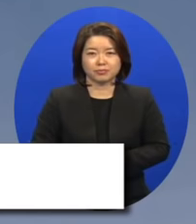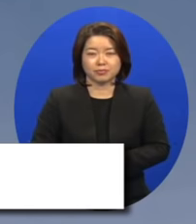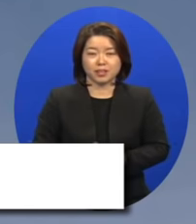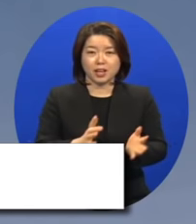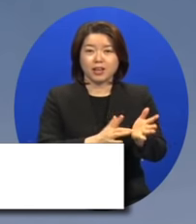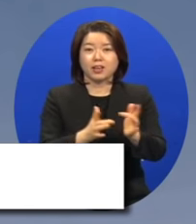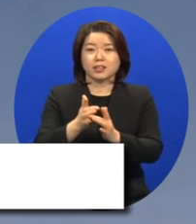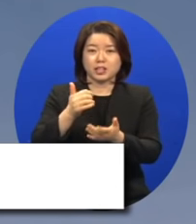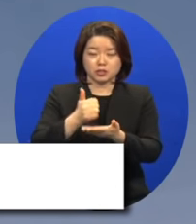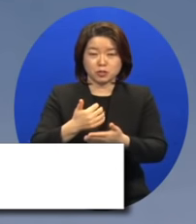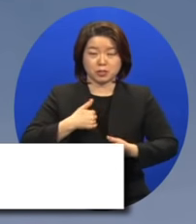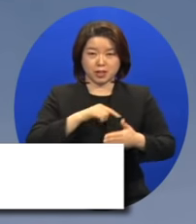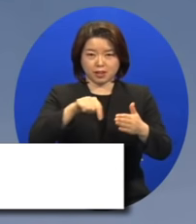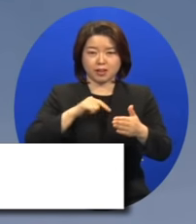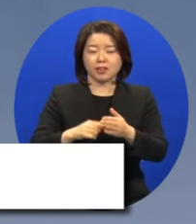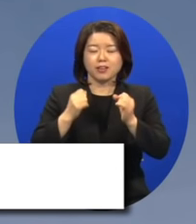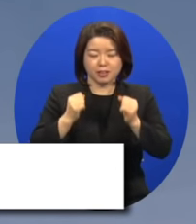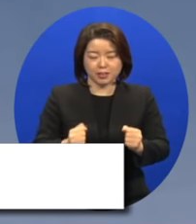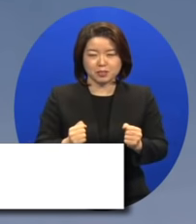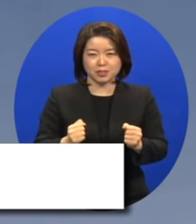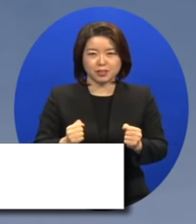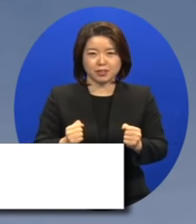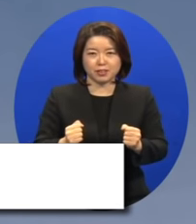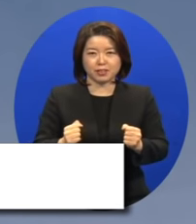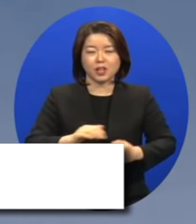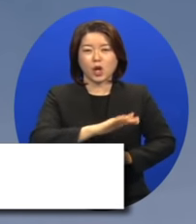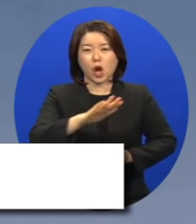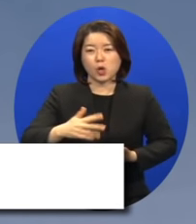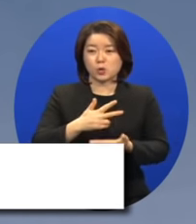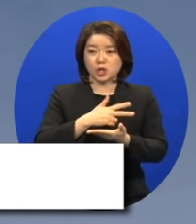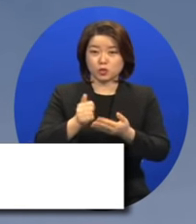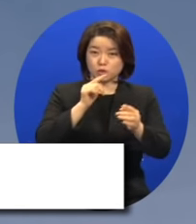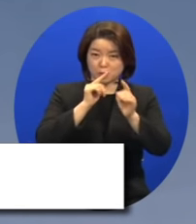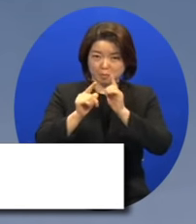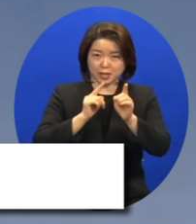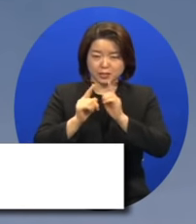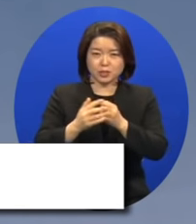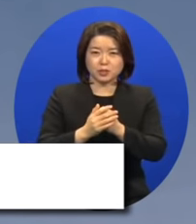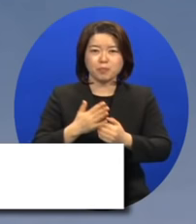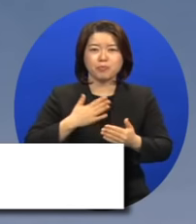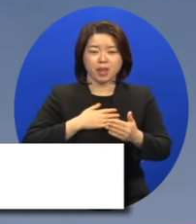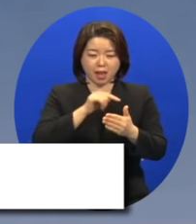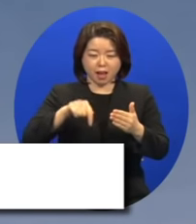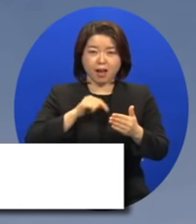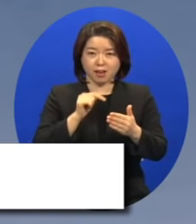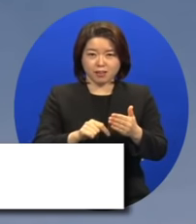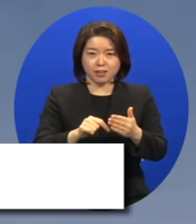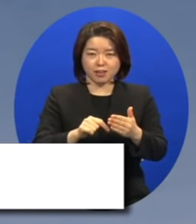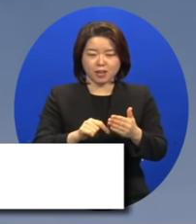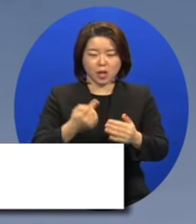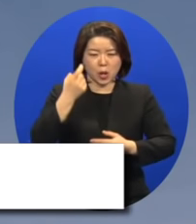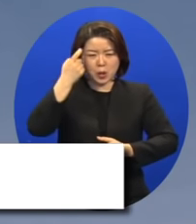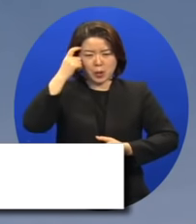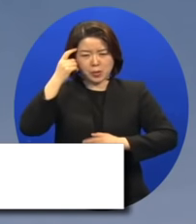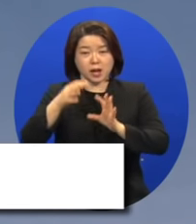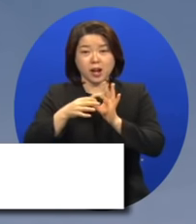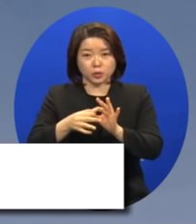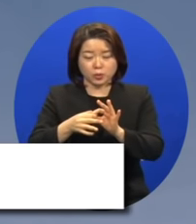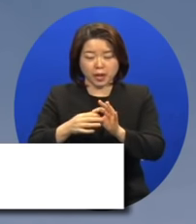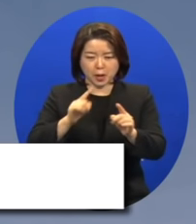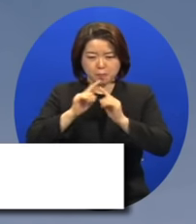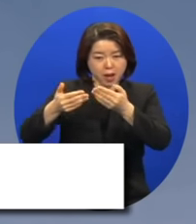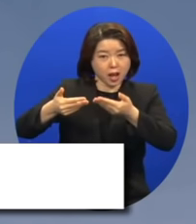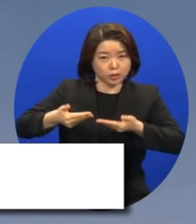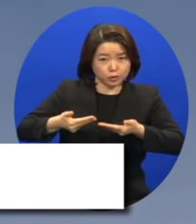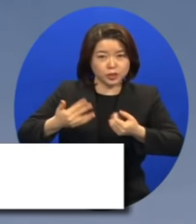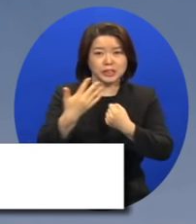입니다.예수님은 우리안에계십니다.우리는 주님의은혜를받아들이며살아가고,주님께서는우리의생각을통해우리